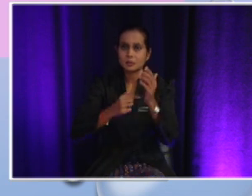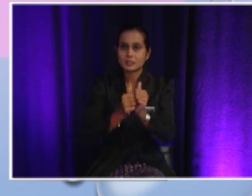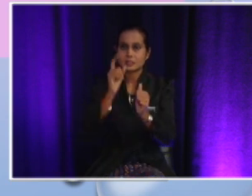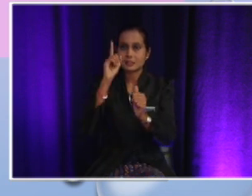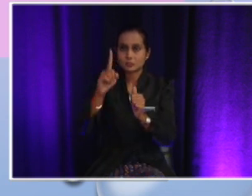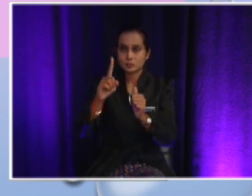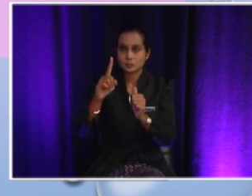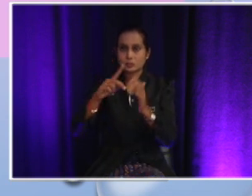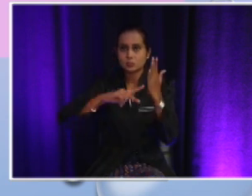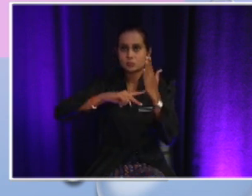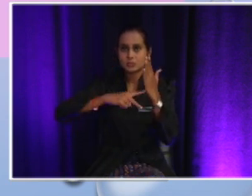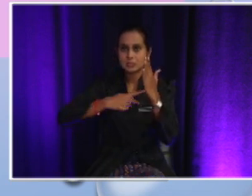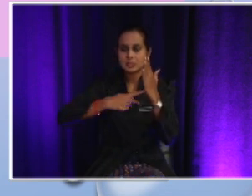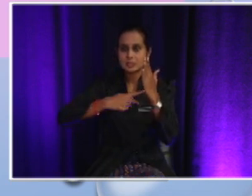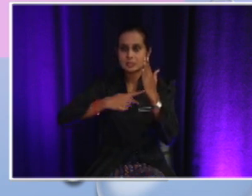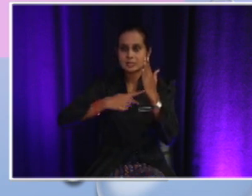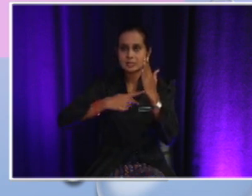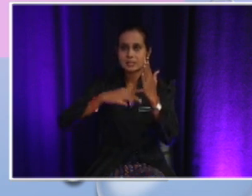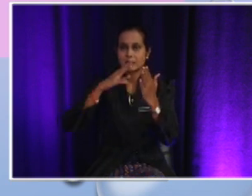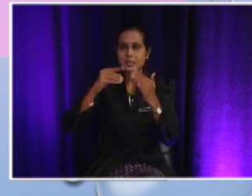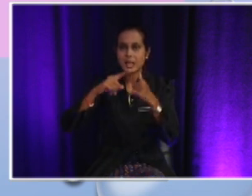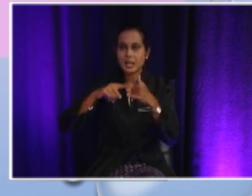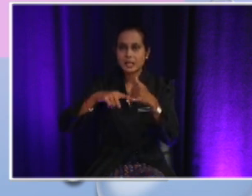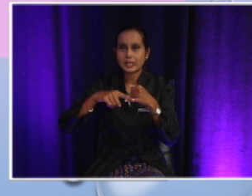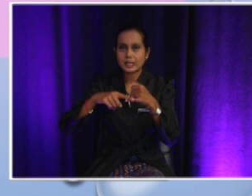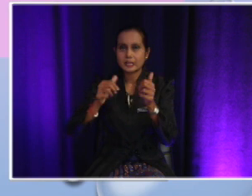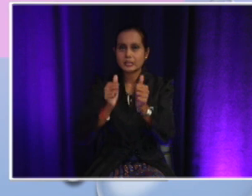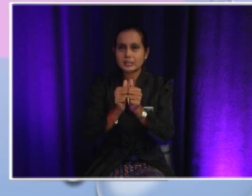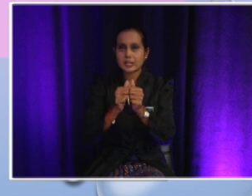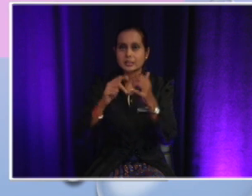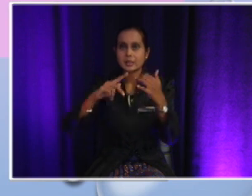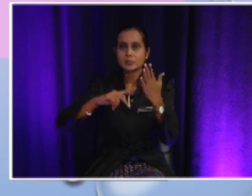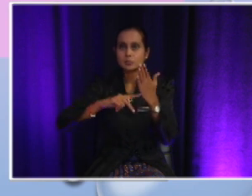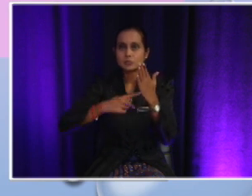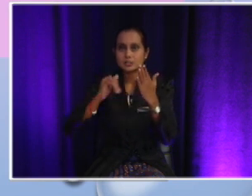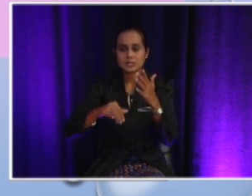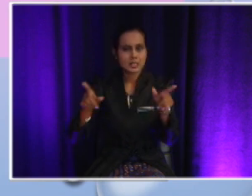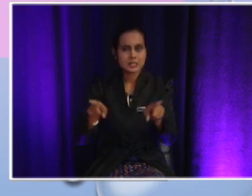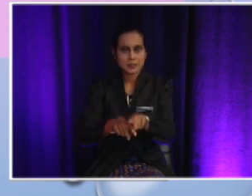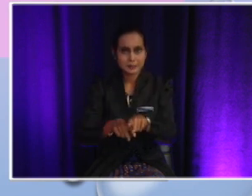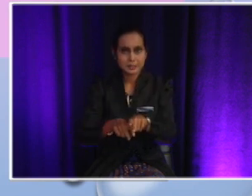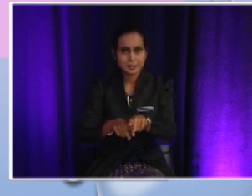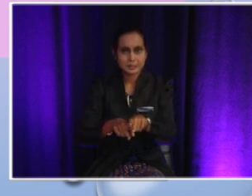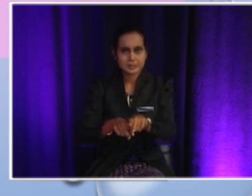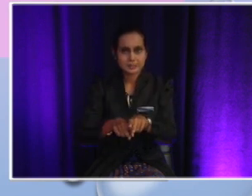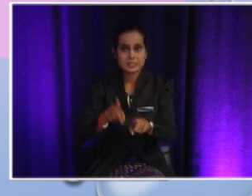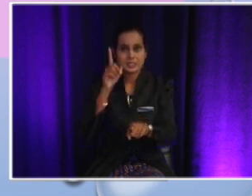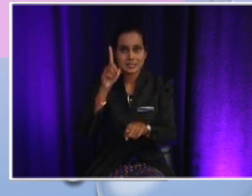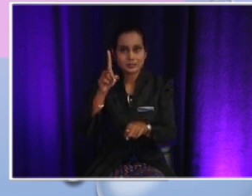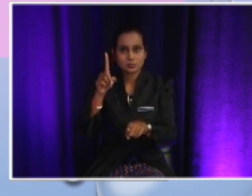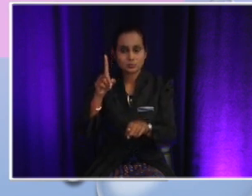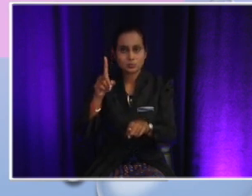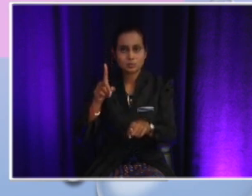bermula dengan satu punca, dia akan berakhir dengan punca yang sama. Itu siri. Siri, satu laluan. Itu